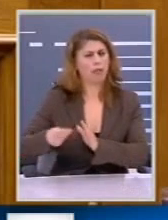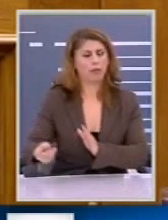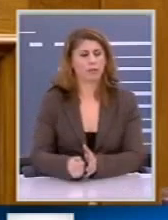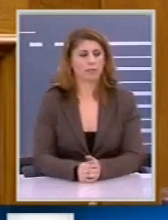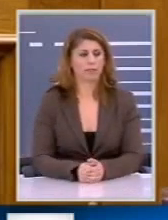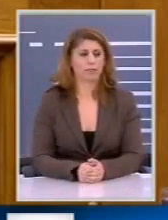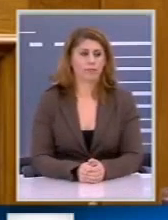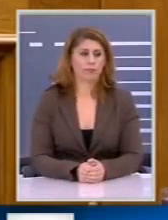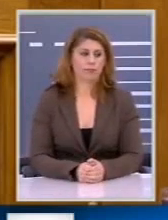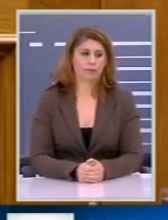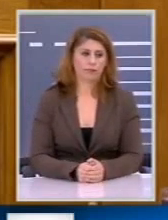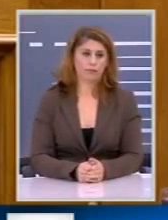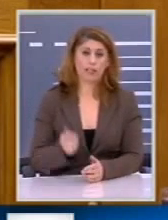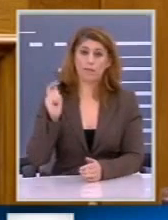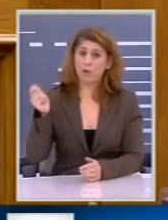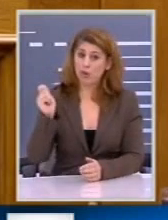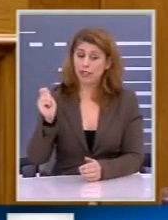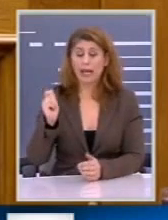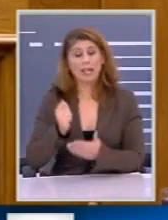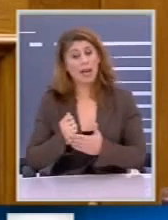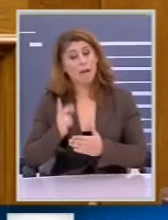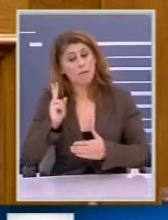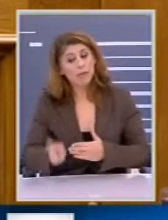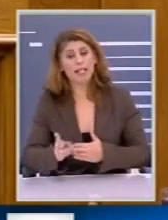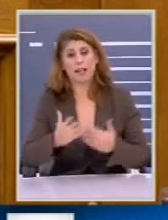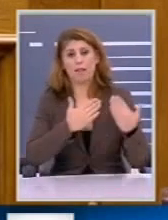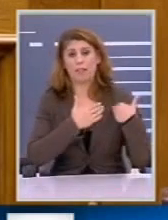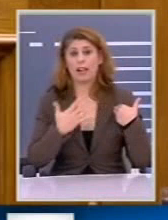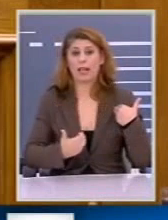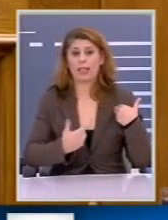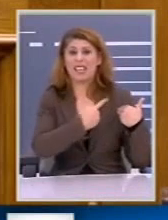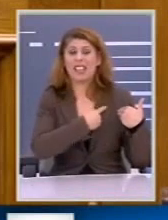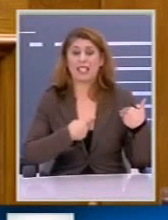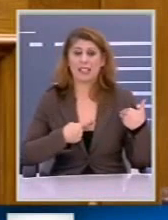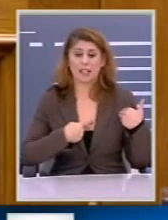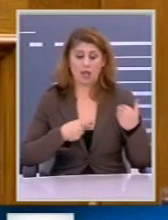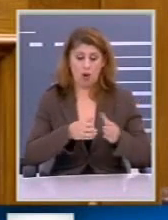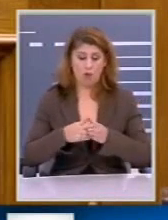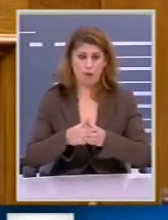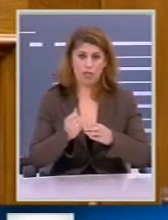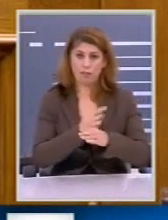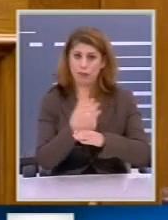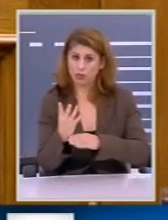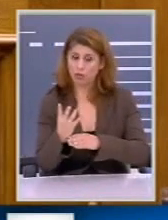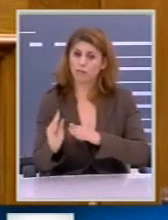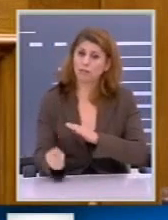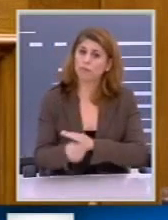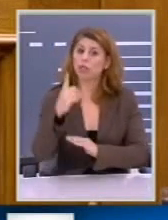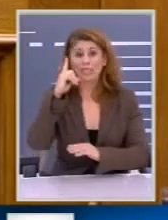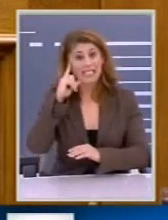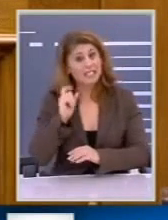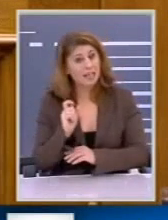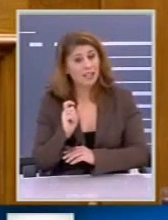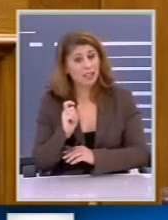Πολιτικές ευθύνες, ενδεχομένως και ποινικές, έχουν τα πρόσωπα του ηγετικού πυρήνα του ΠΑΣΟΚ που θα προκύψει ότι